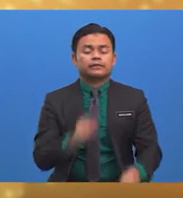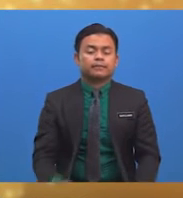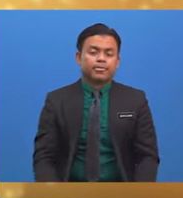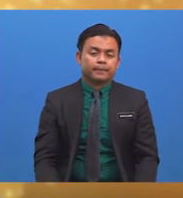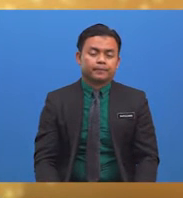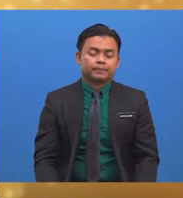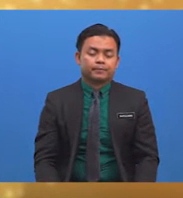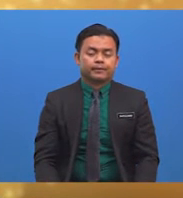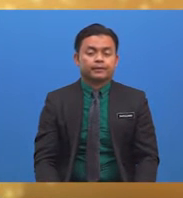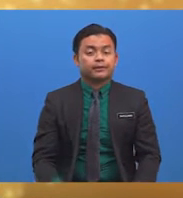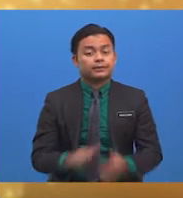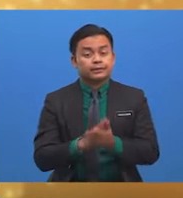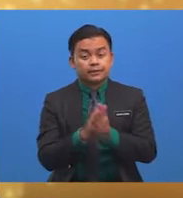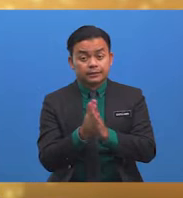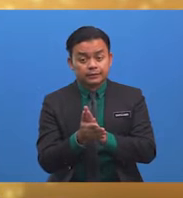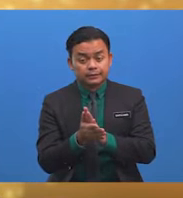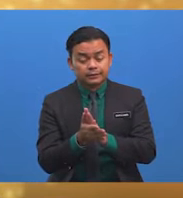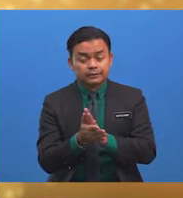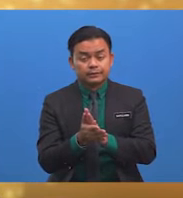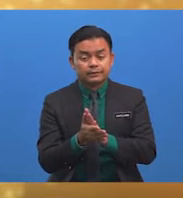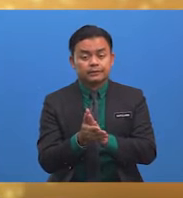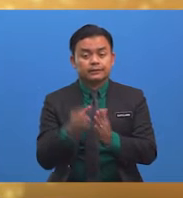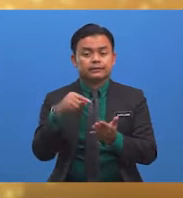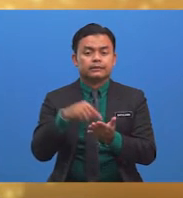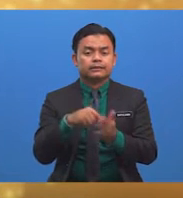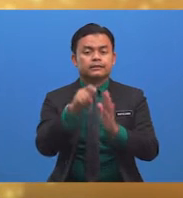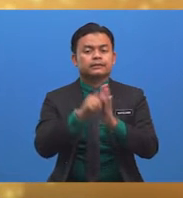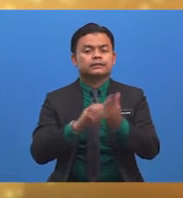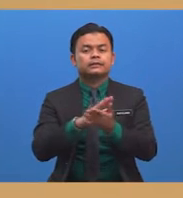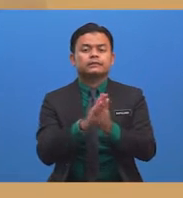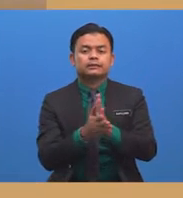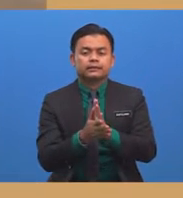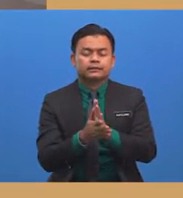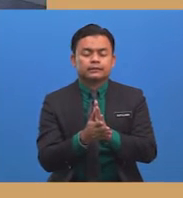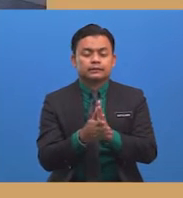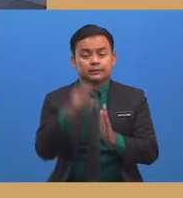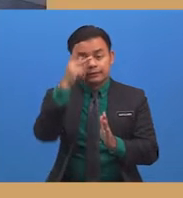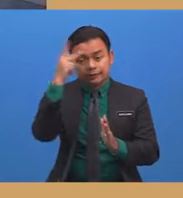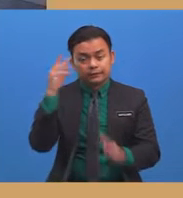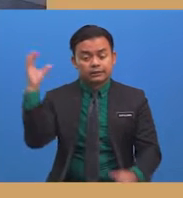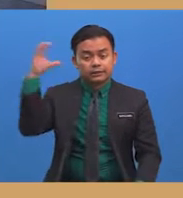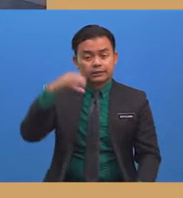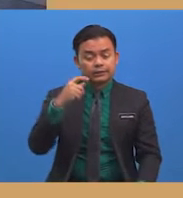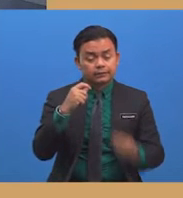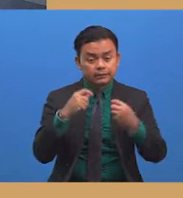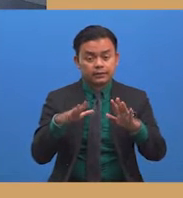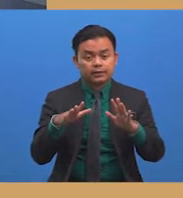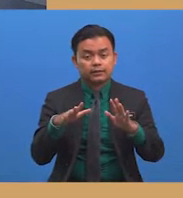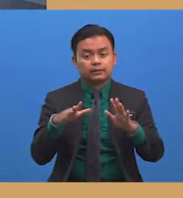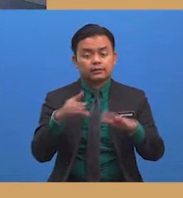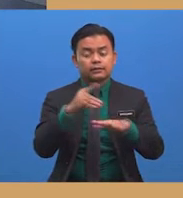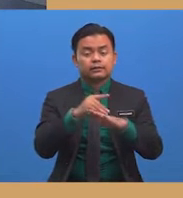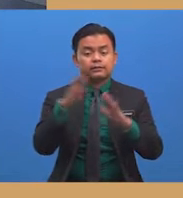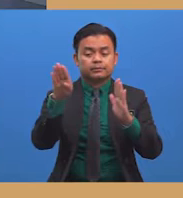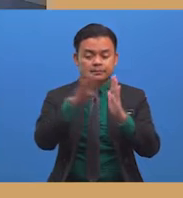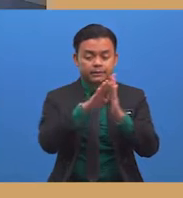bahawa fenomena ini terjadi kerana cahaya telah dibiaskan. Cuba